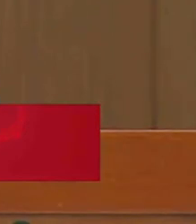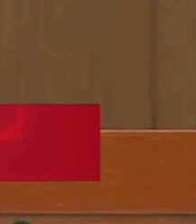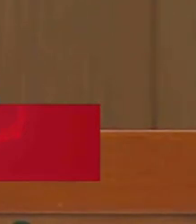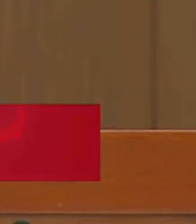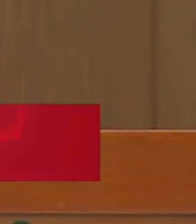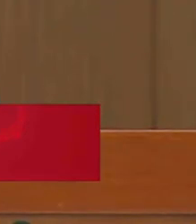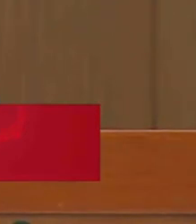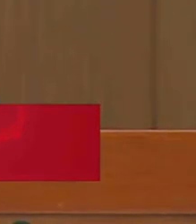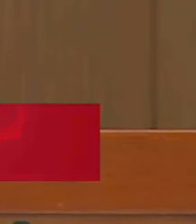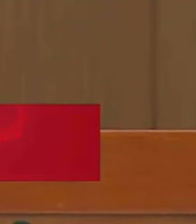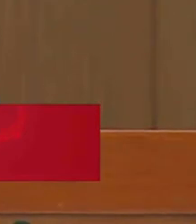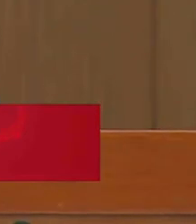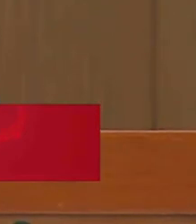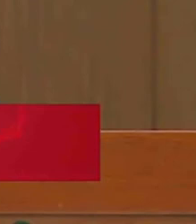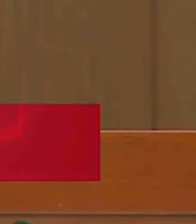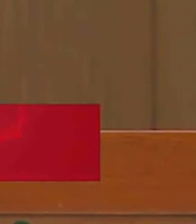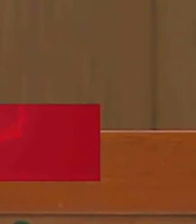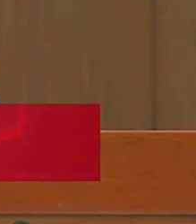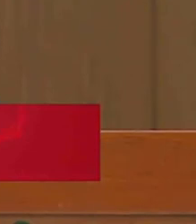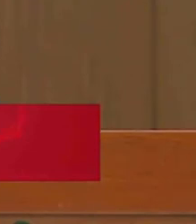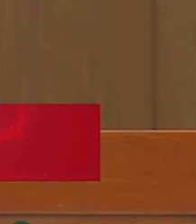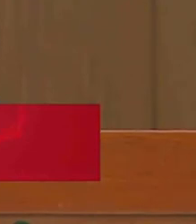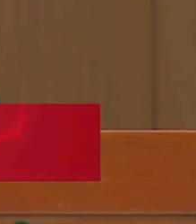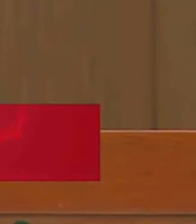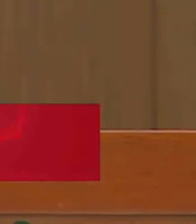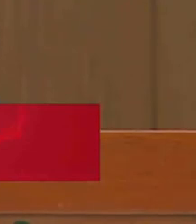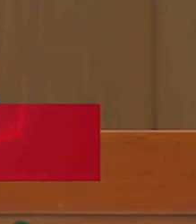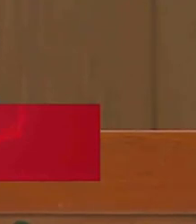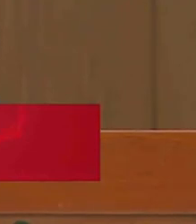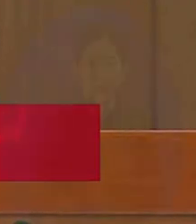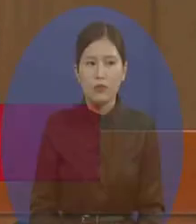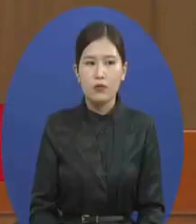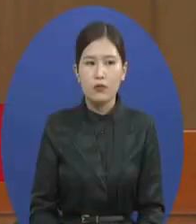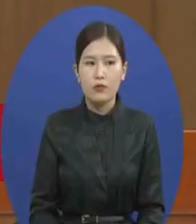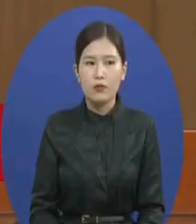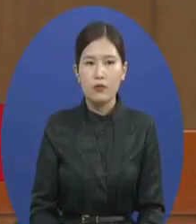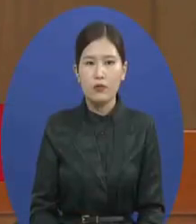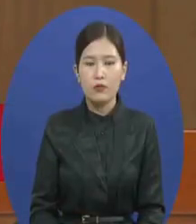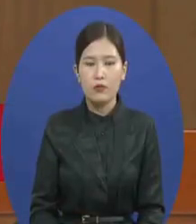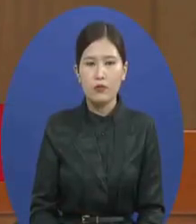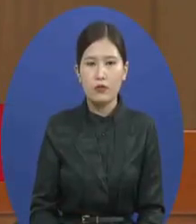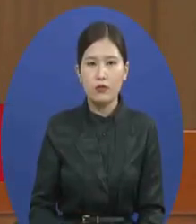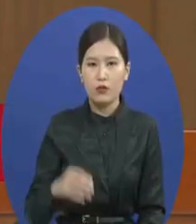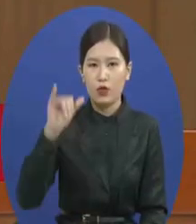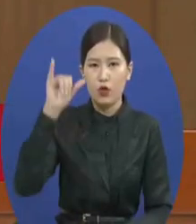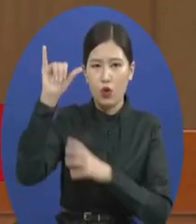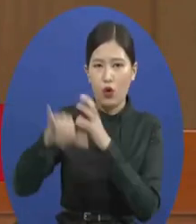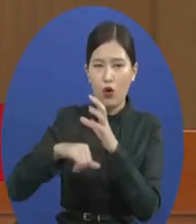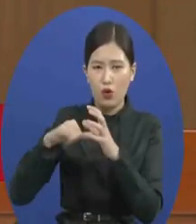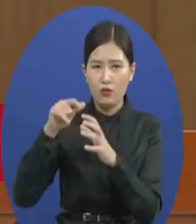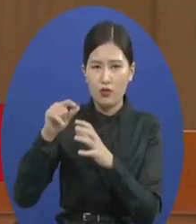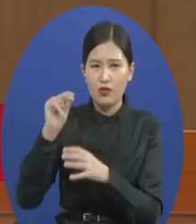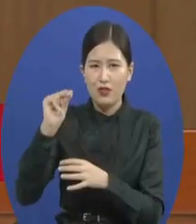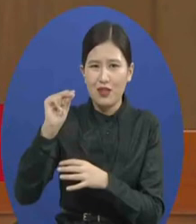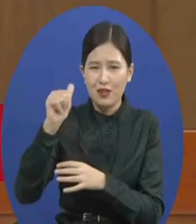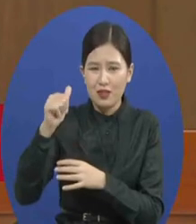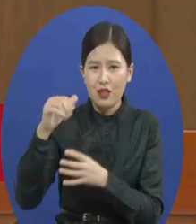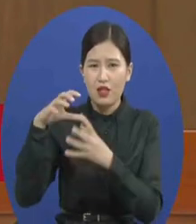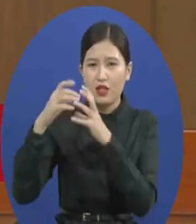үлэн зөвшөөрөгдсөн, холбогдох байгууллагуудын зөвшөөрлөө өгсөн чанартай төр сайн вакциныг оруулж ирж одоо бидний иргэдтэй